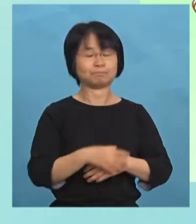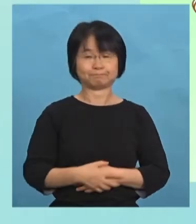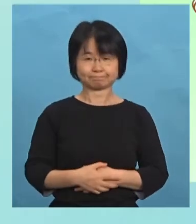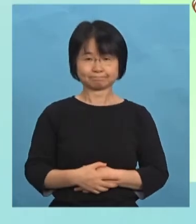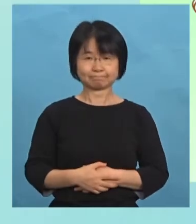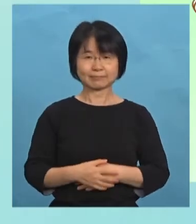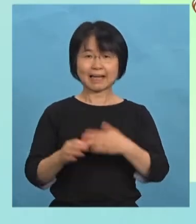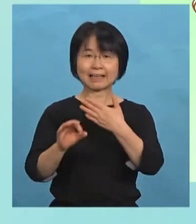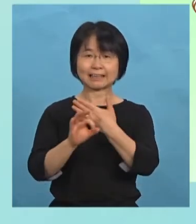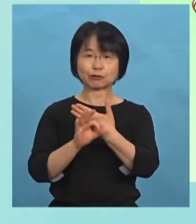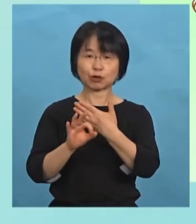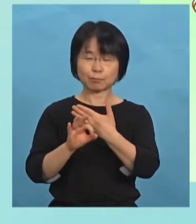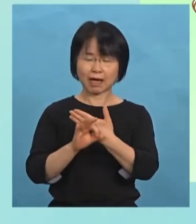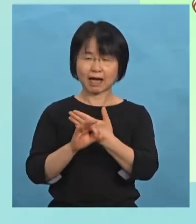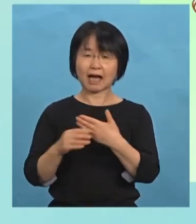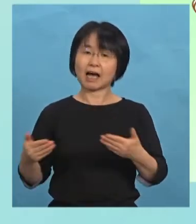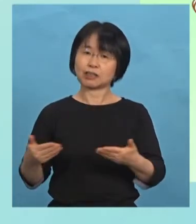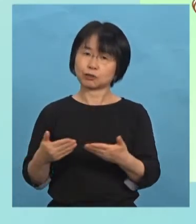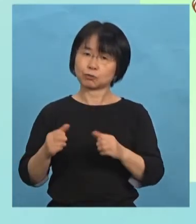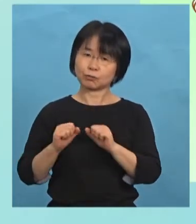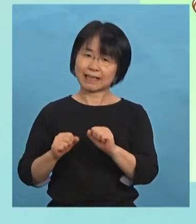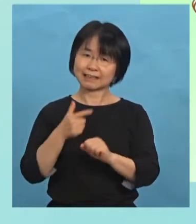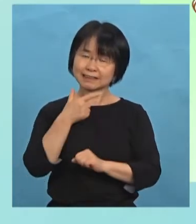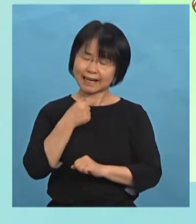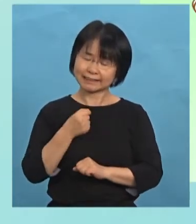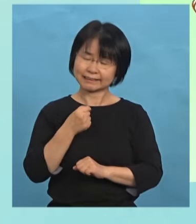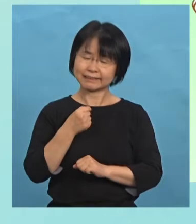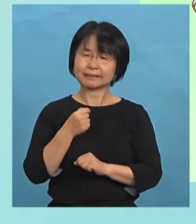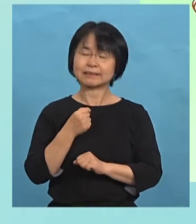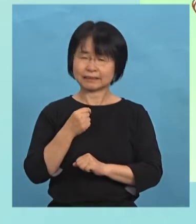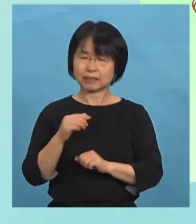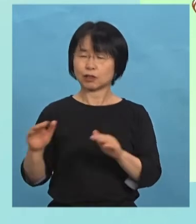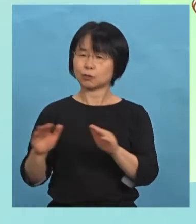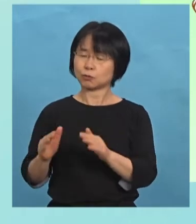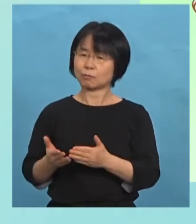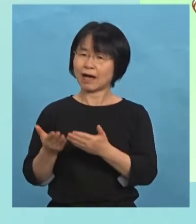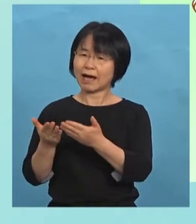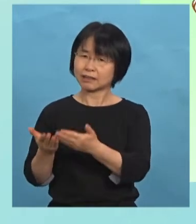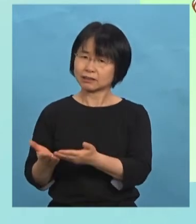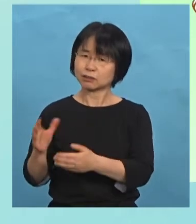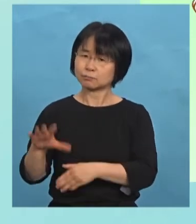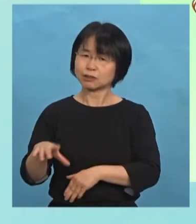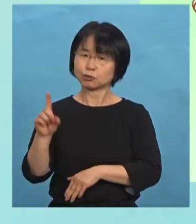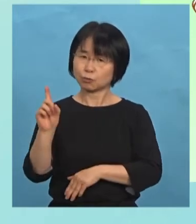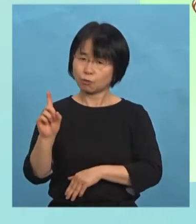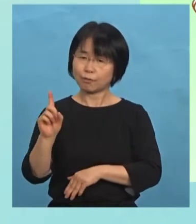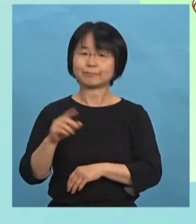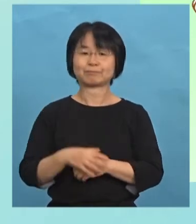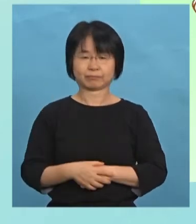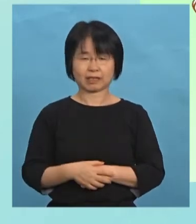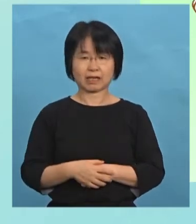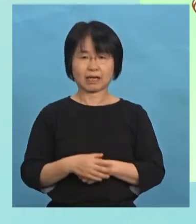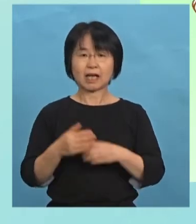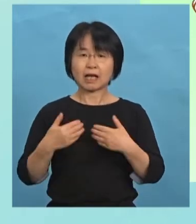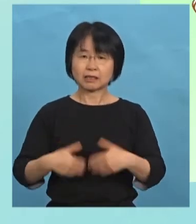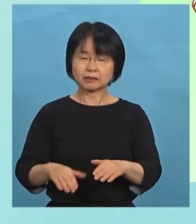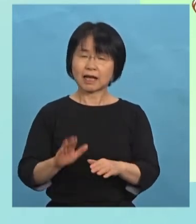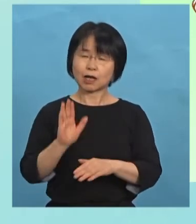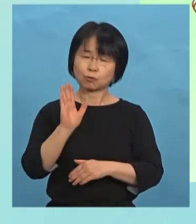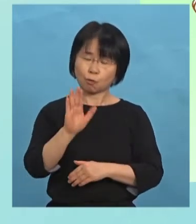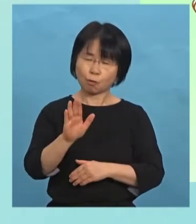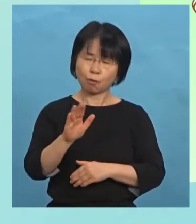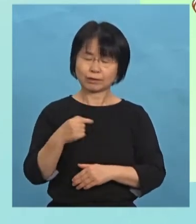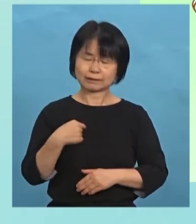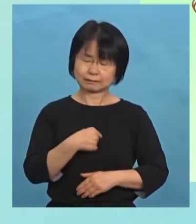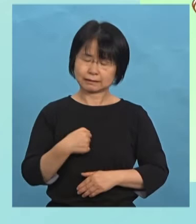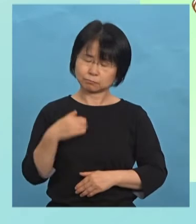えばお仕事をしたいんだけど子供を預けるところないかしら、産後になんとなく気分が落ち込むん